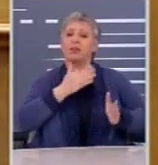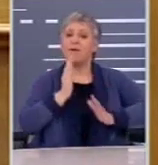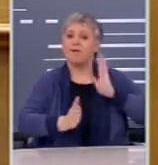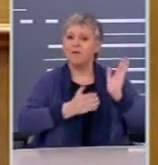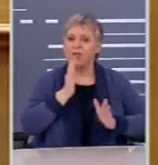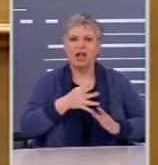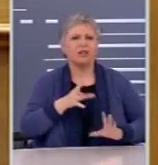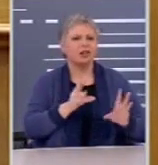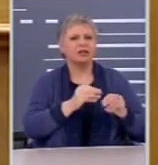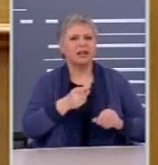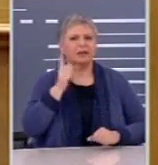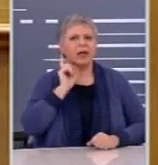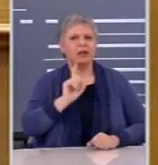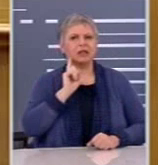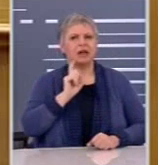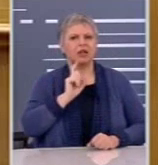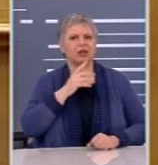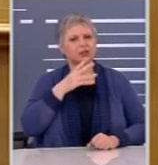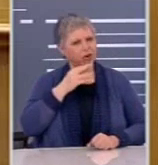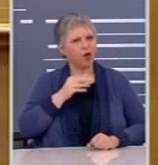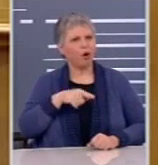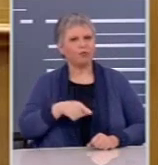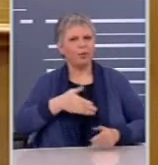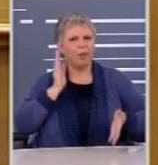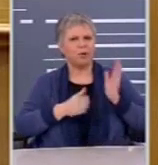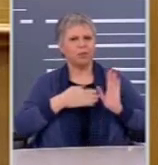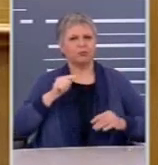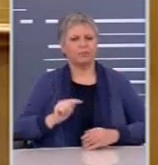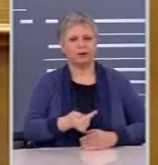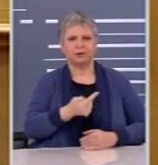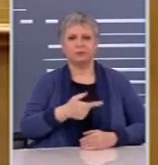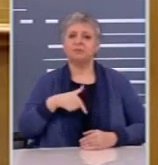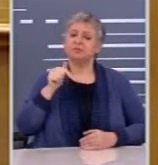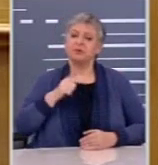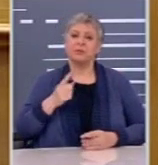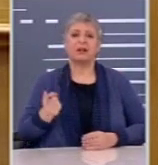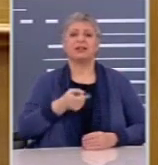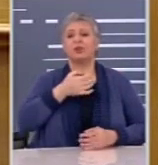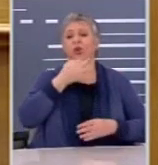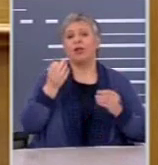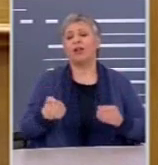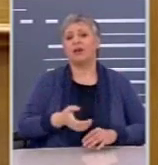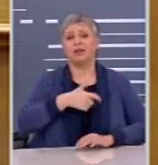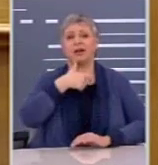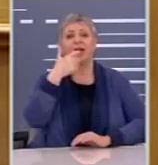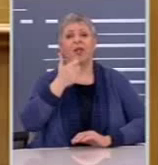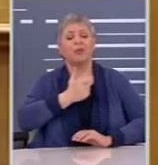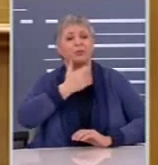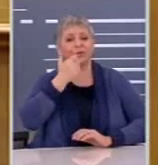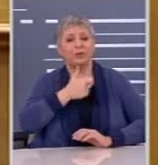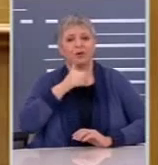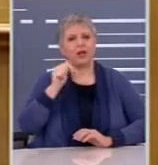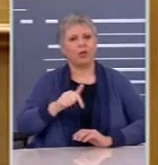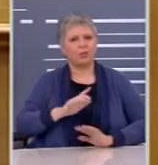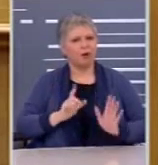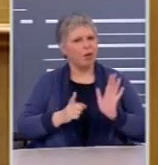γυναικών. Όλα αυτά που μπορεί να ακούγονται σαν συνθήματα ή κούφια λόγια είναι αιτήματα που σε καθημερινή βάση αναδεικνύονται